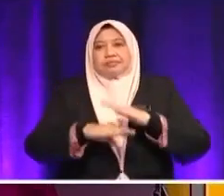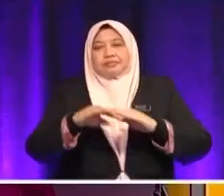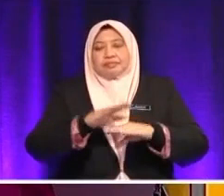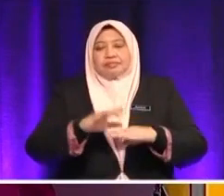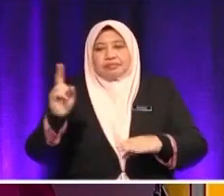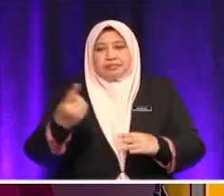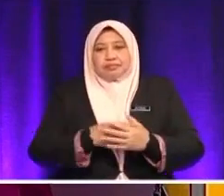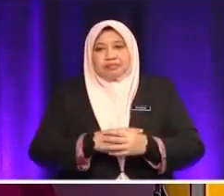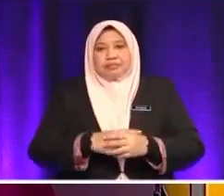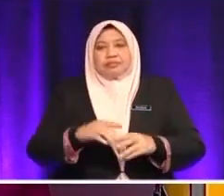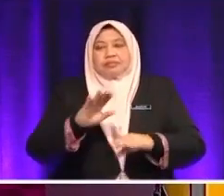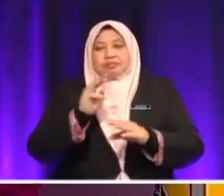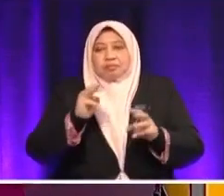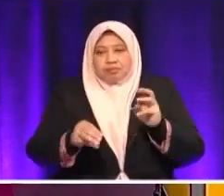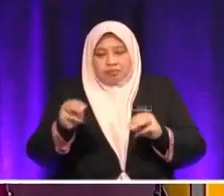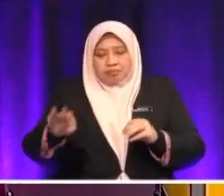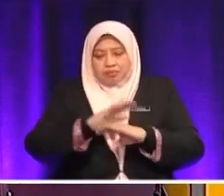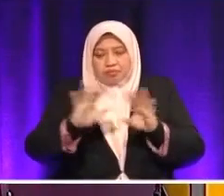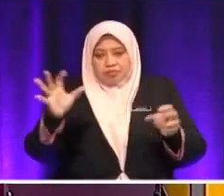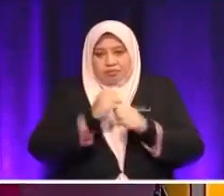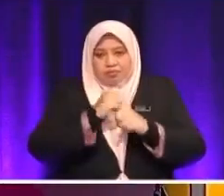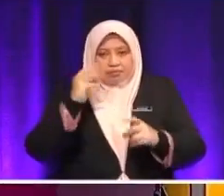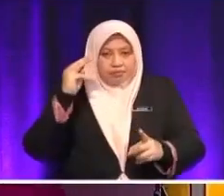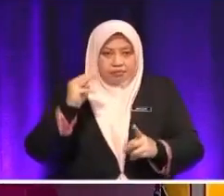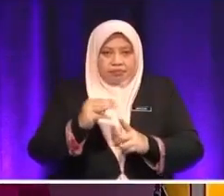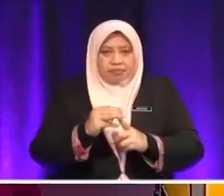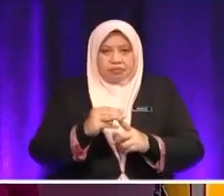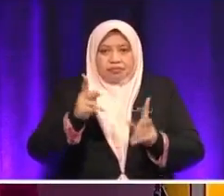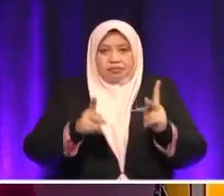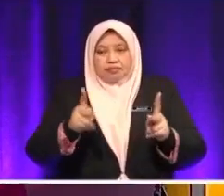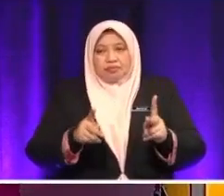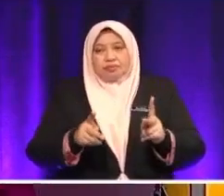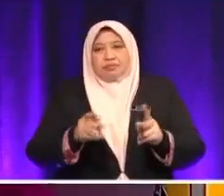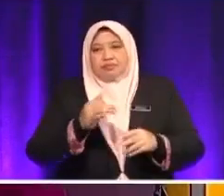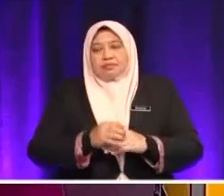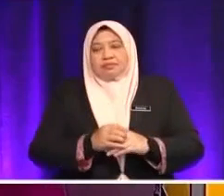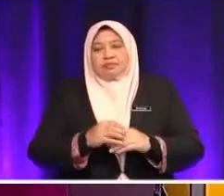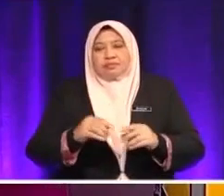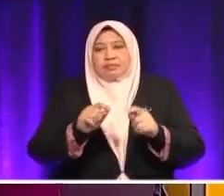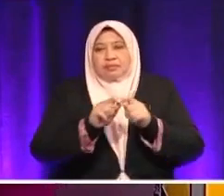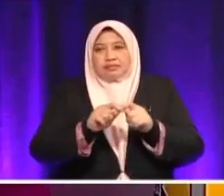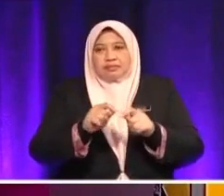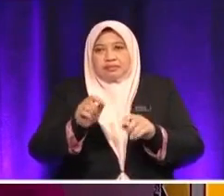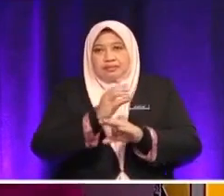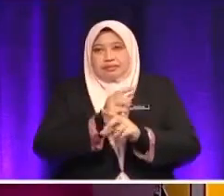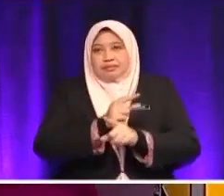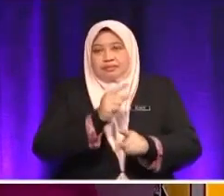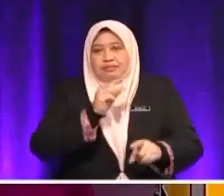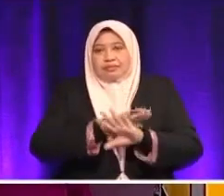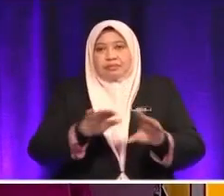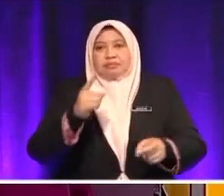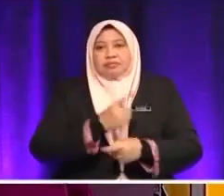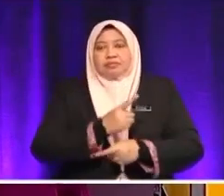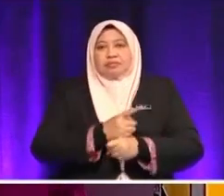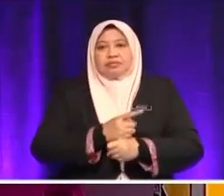atau tidak diberi markah untuk plot kotak tersebut Oke jadi seterusnya kita udah